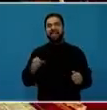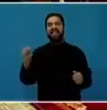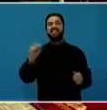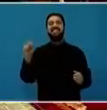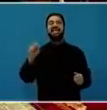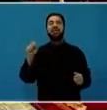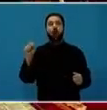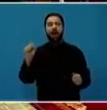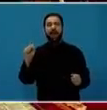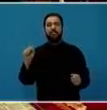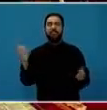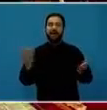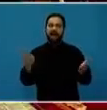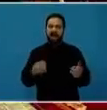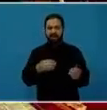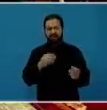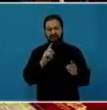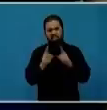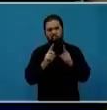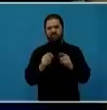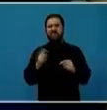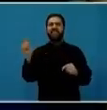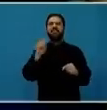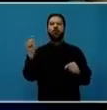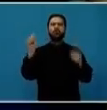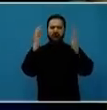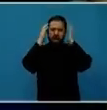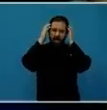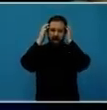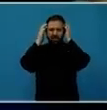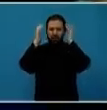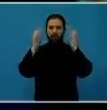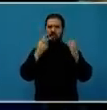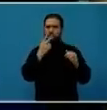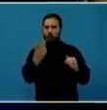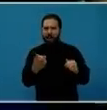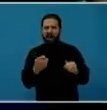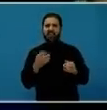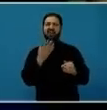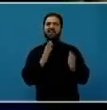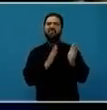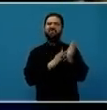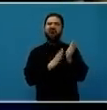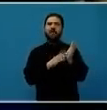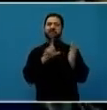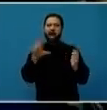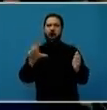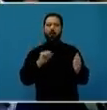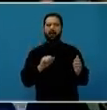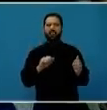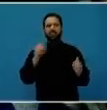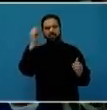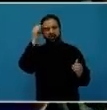Stăniloae, care, vorbind despre o teologie a necazurilor, chiar și ne-o arată în fapta lui. Știm că